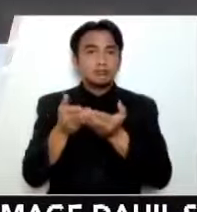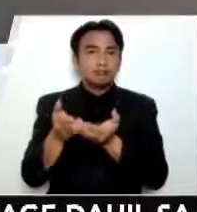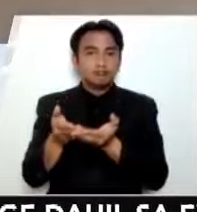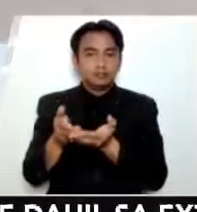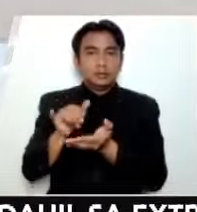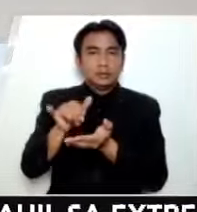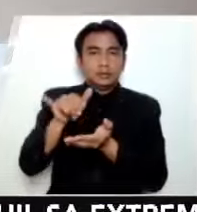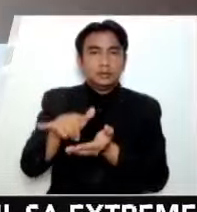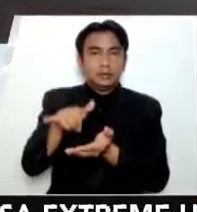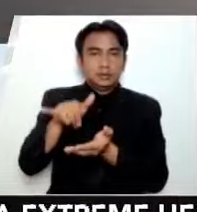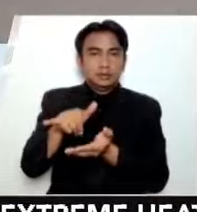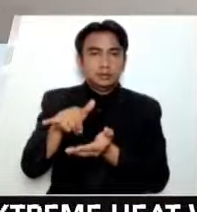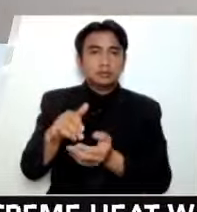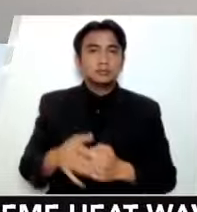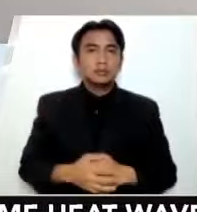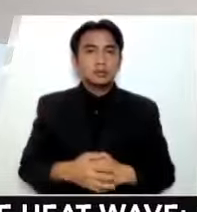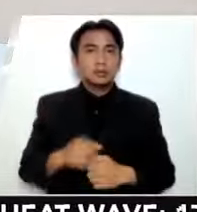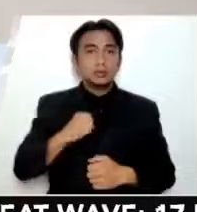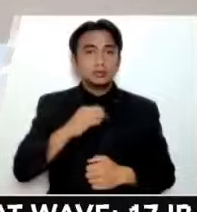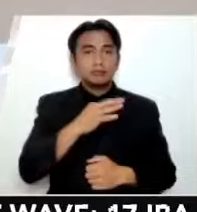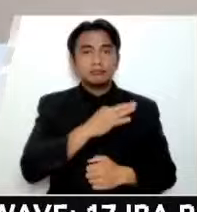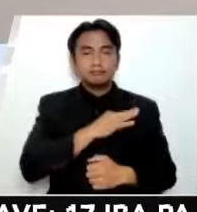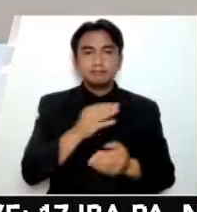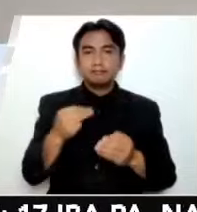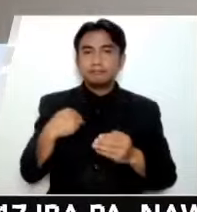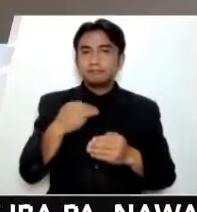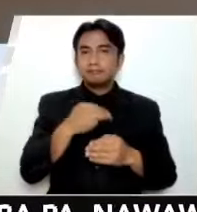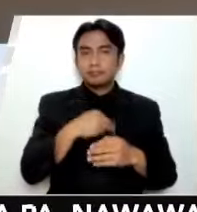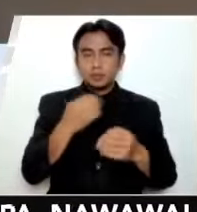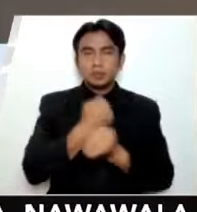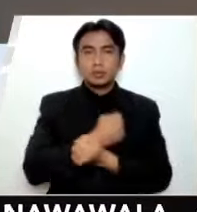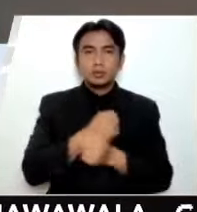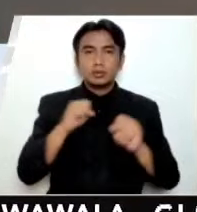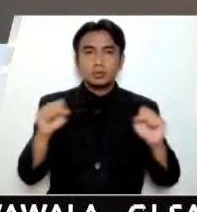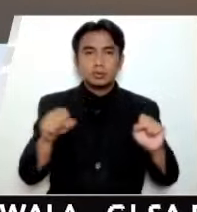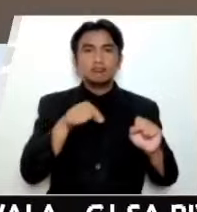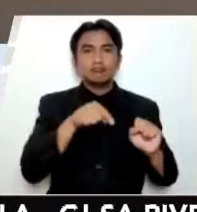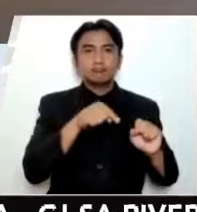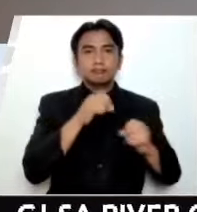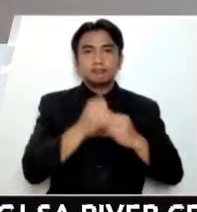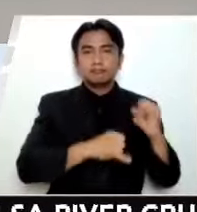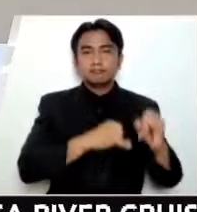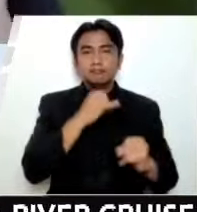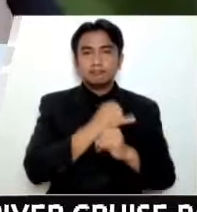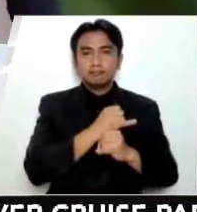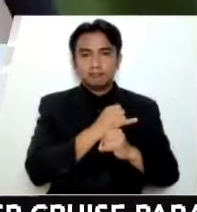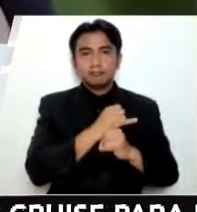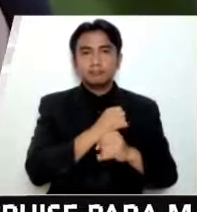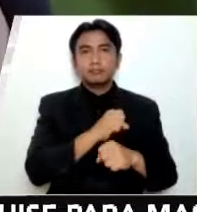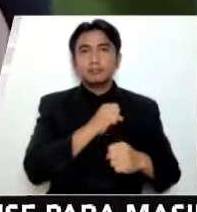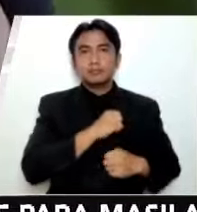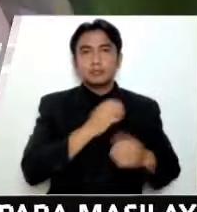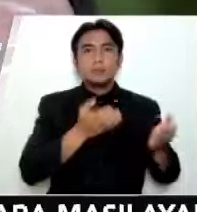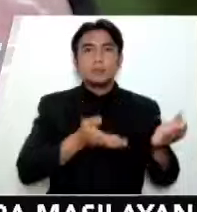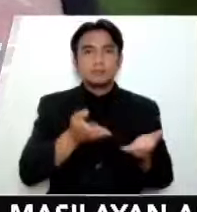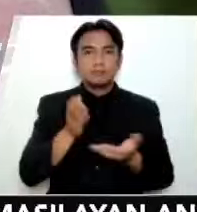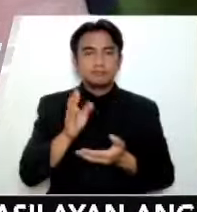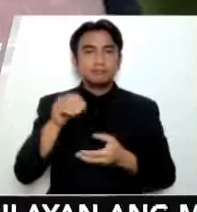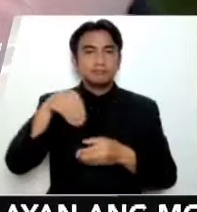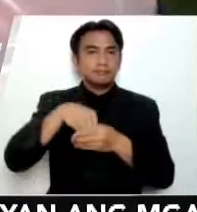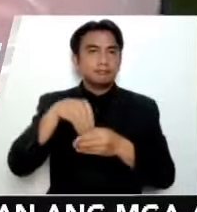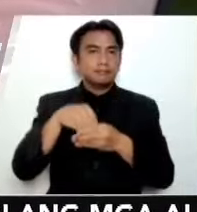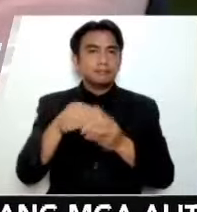crew nito ay nailigtas ng international forces at dinala sa barko ng Amerika. No one is injured.